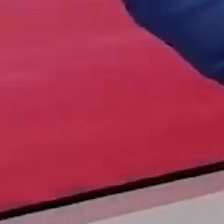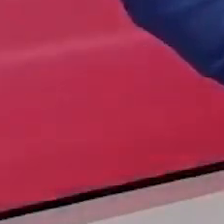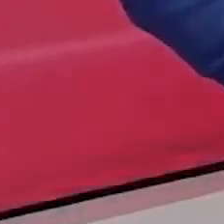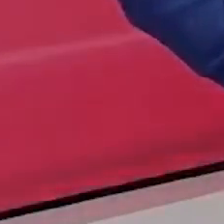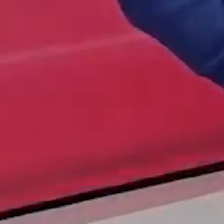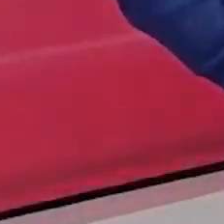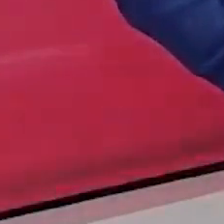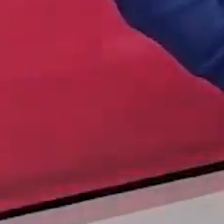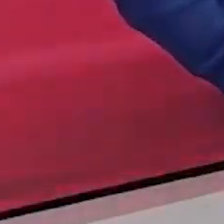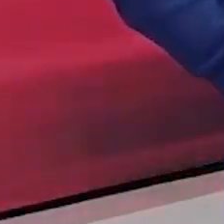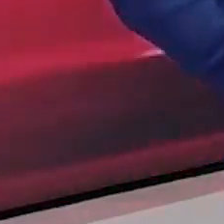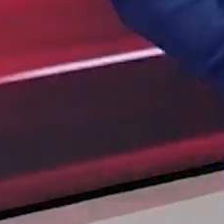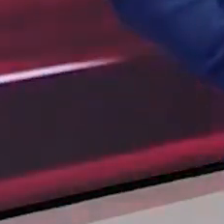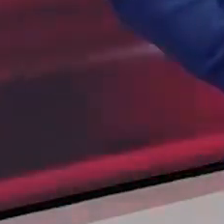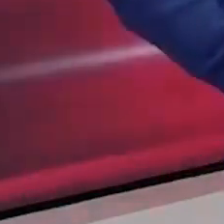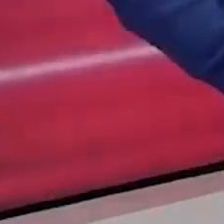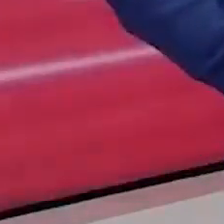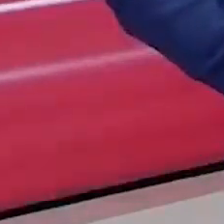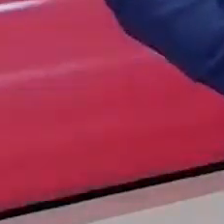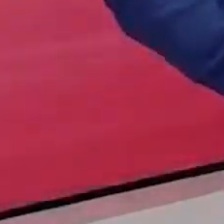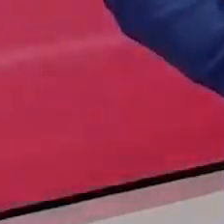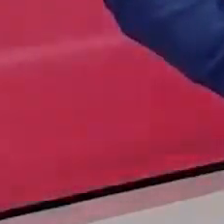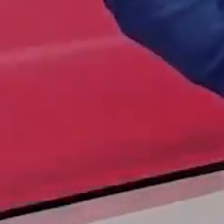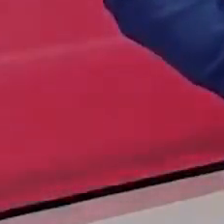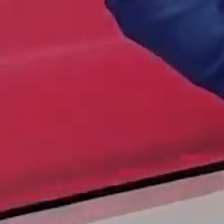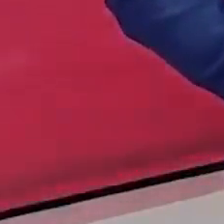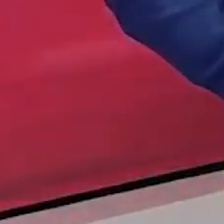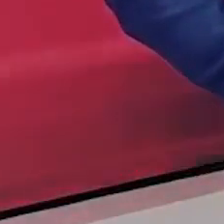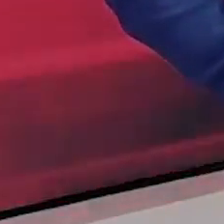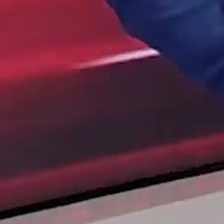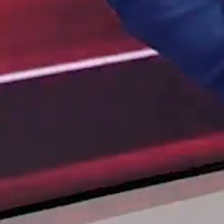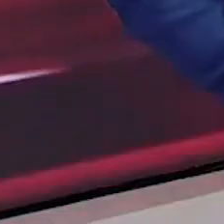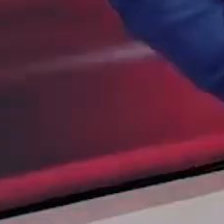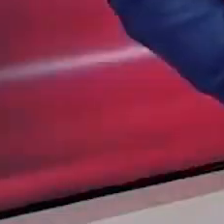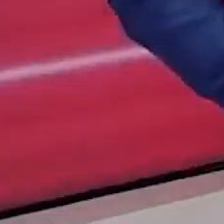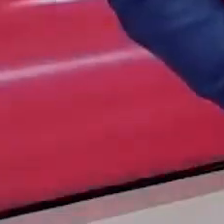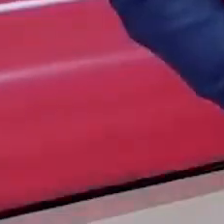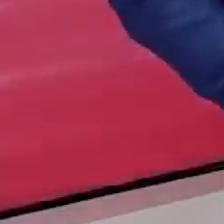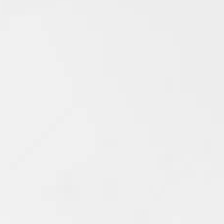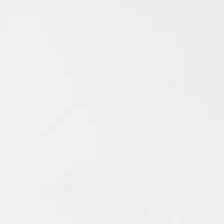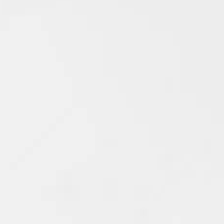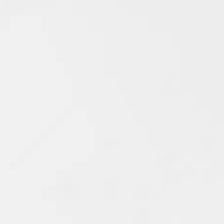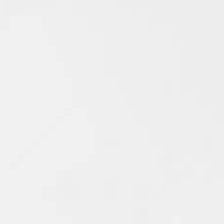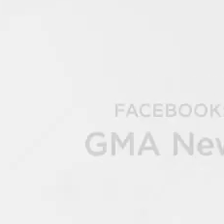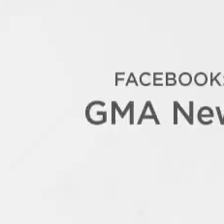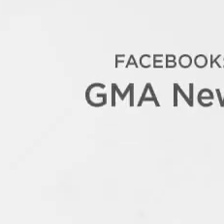abroad, samahan niyo kami sa GMA Pinoy TV at sa www.gmanews.tv.